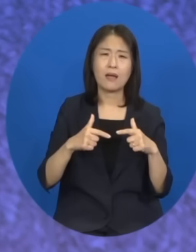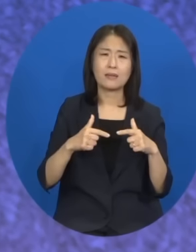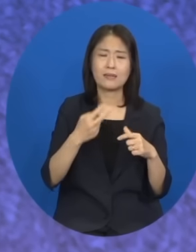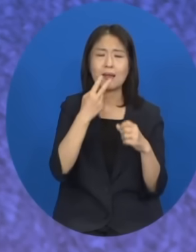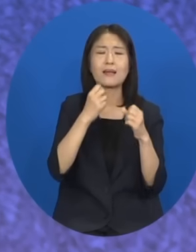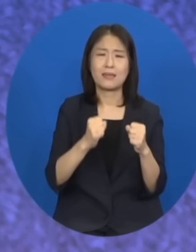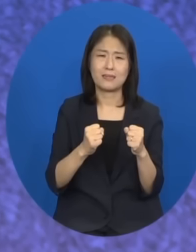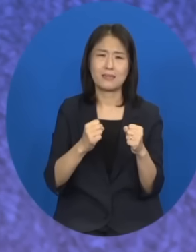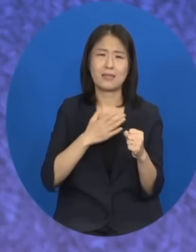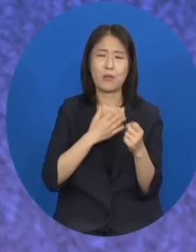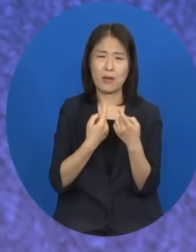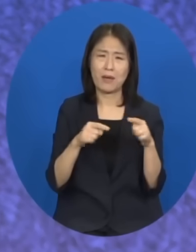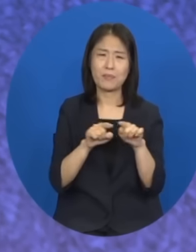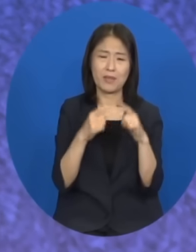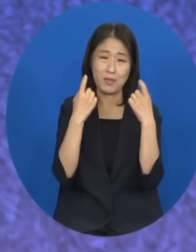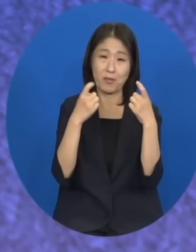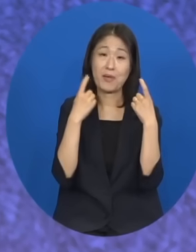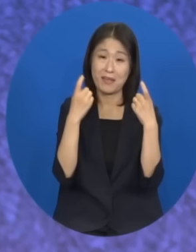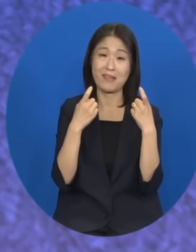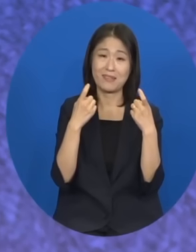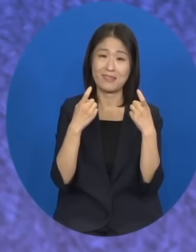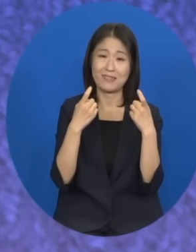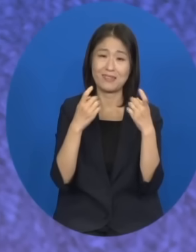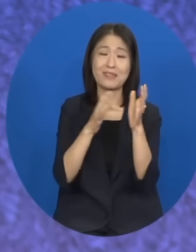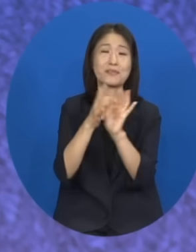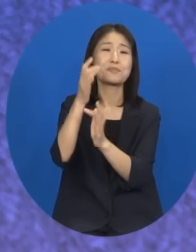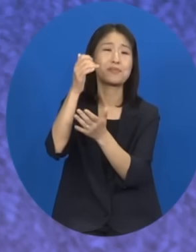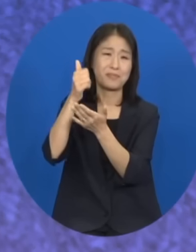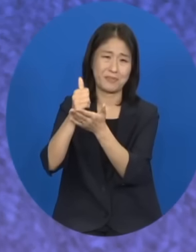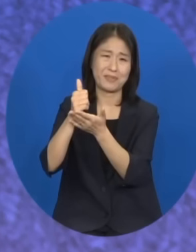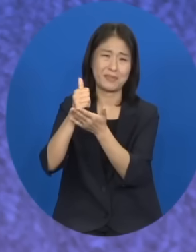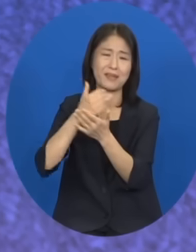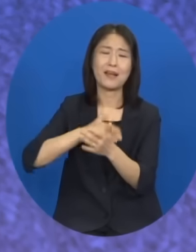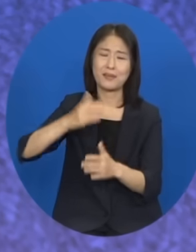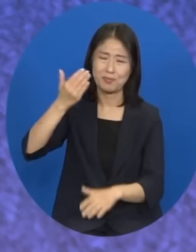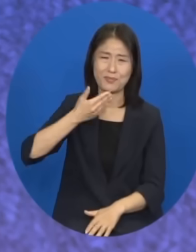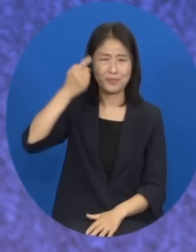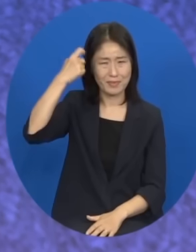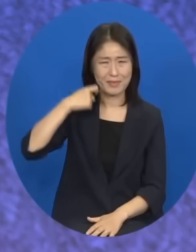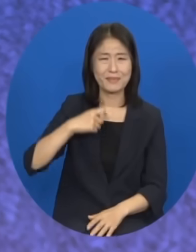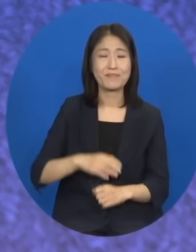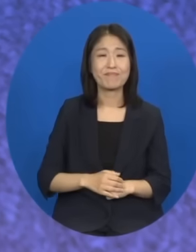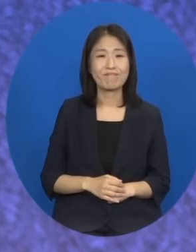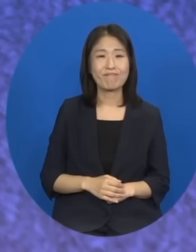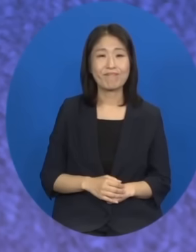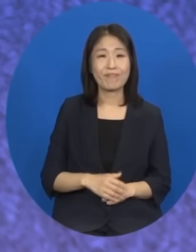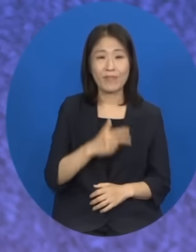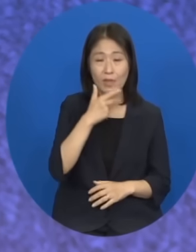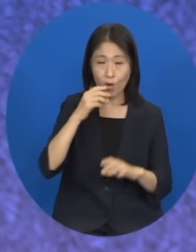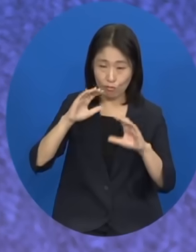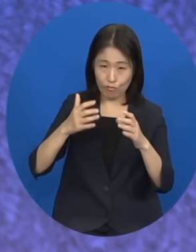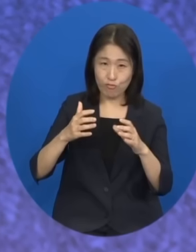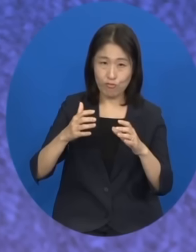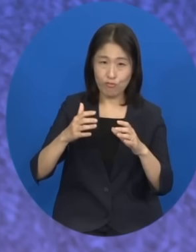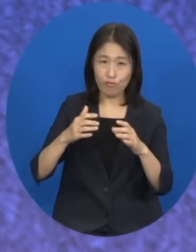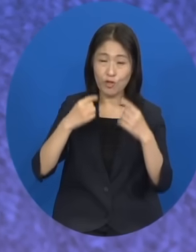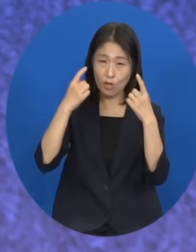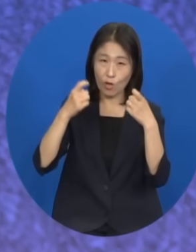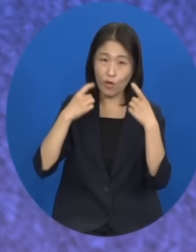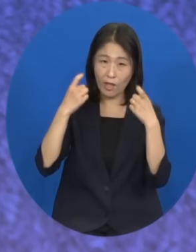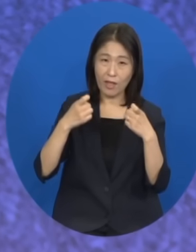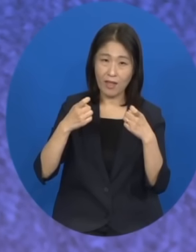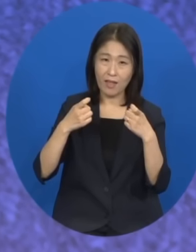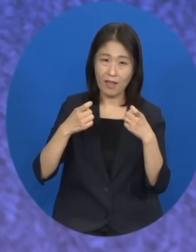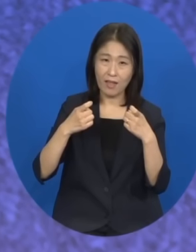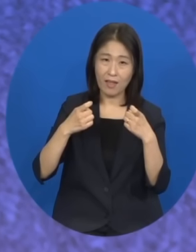여행하시는 분입니다. 제가 이번 영국 여정을 쭉 돌아오면서 아 주님이 우리와 함께